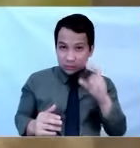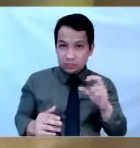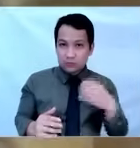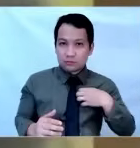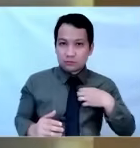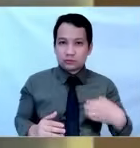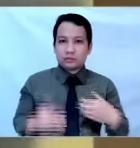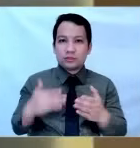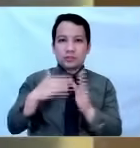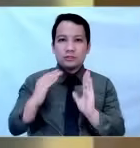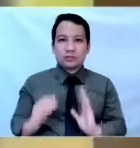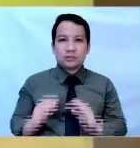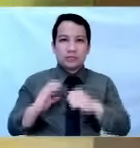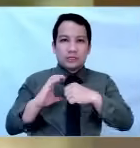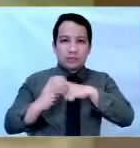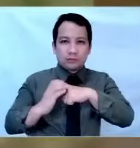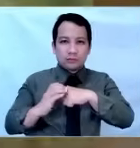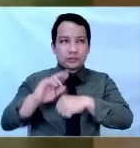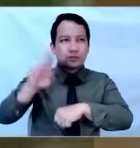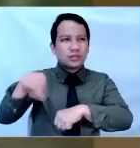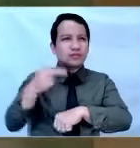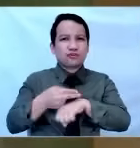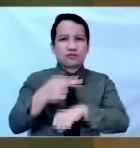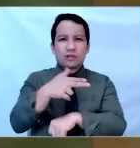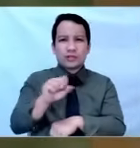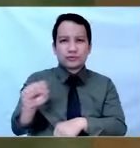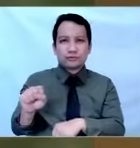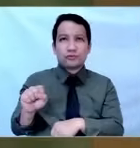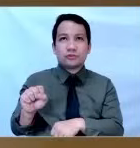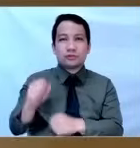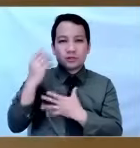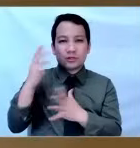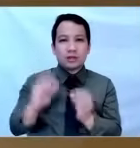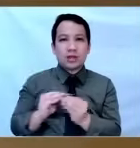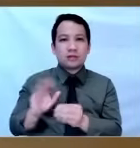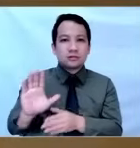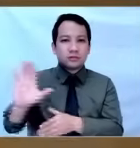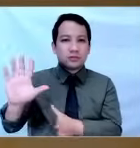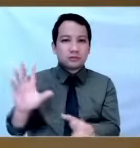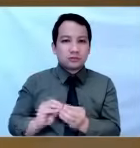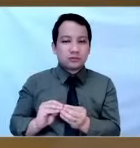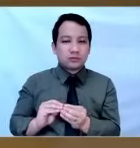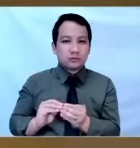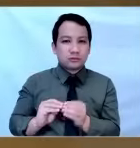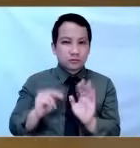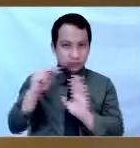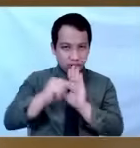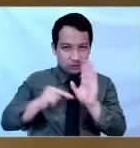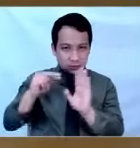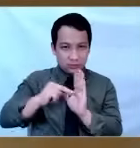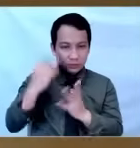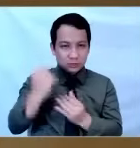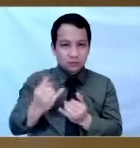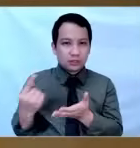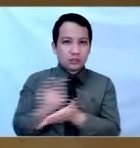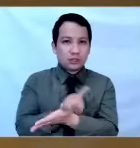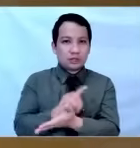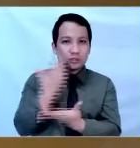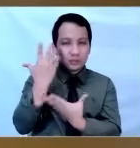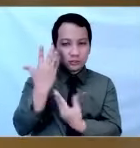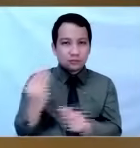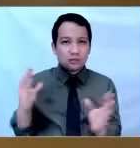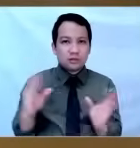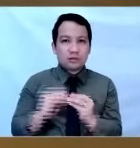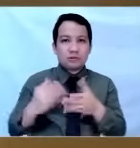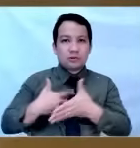ng Camarines Sur National High School at Naga College Foundation Incorporated ang mga nasa video. Last week raw ito in-upload pero sa labas